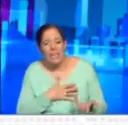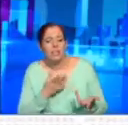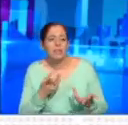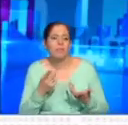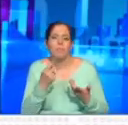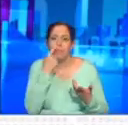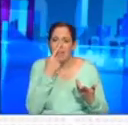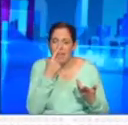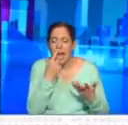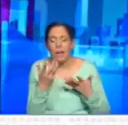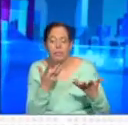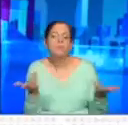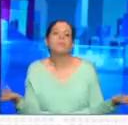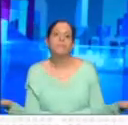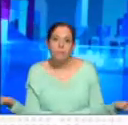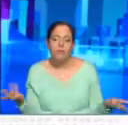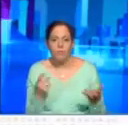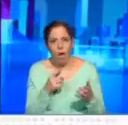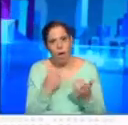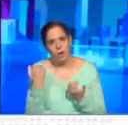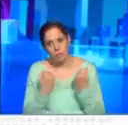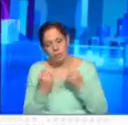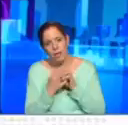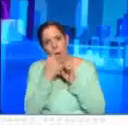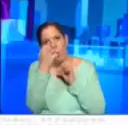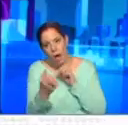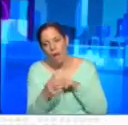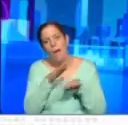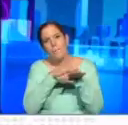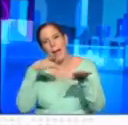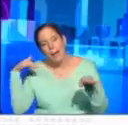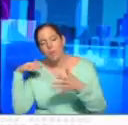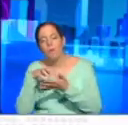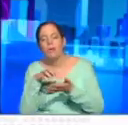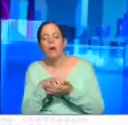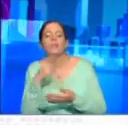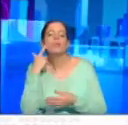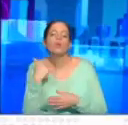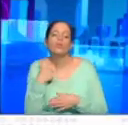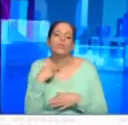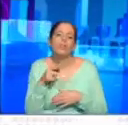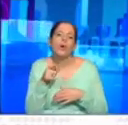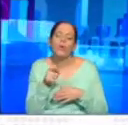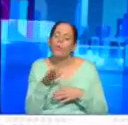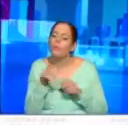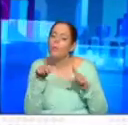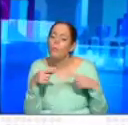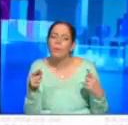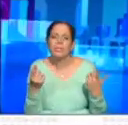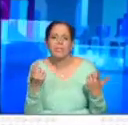ריחות, עניינים, בוא נודה על האמת, והנסיעה מתארכת והפקקים של המרכז. אני חושבת שככל שיהיה, את יודעת, אפילו אם תהיה